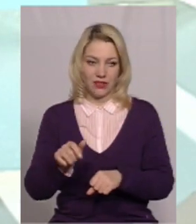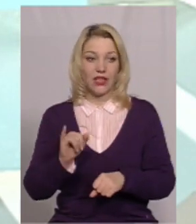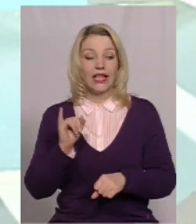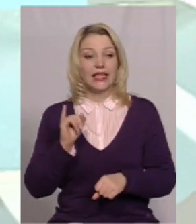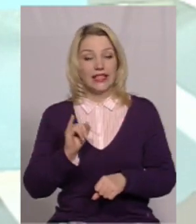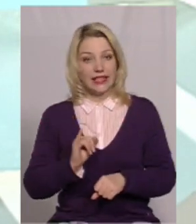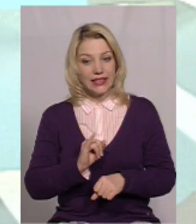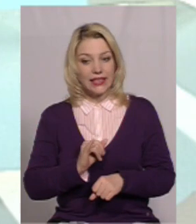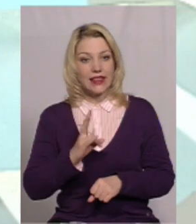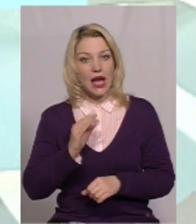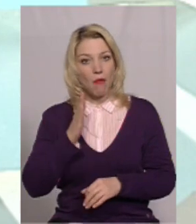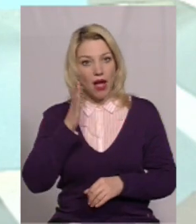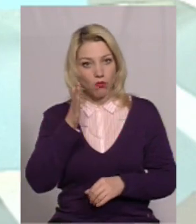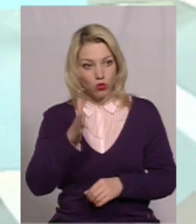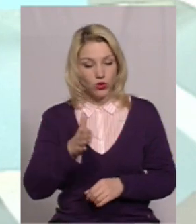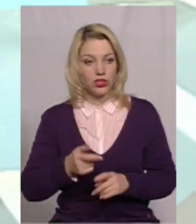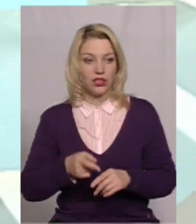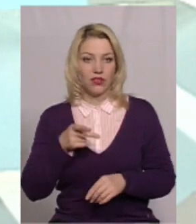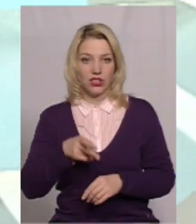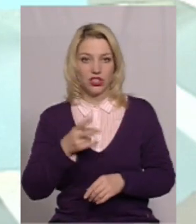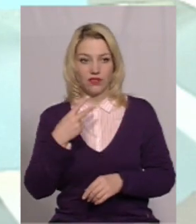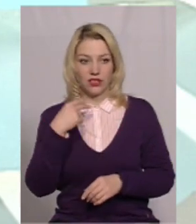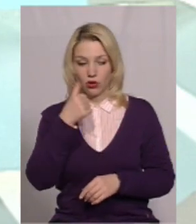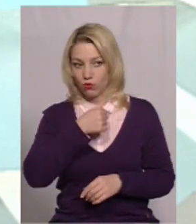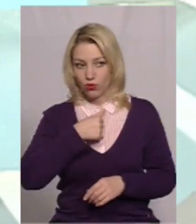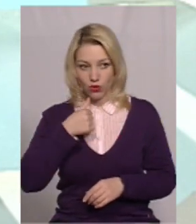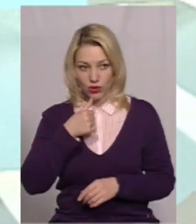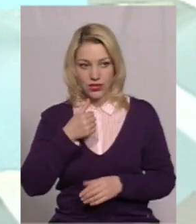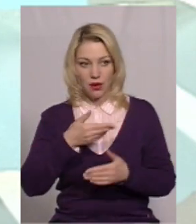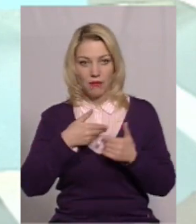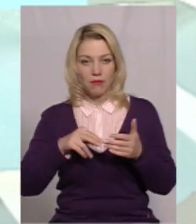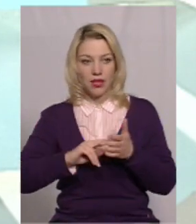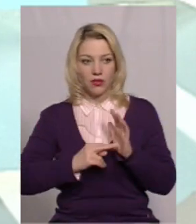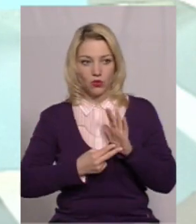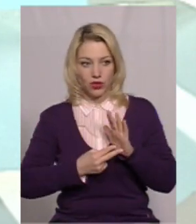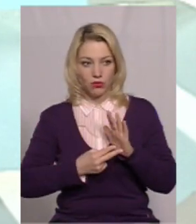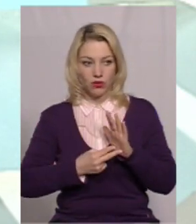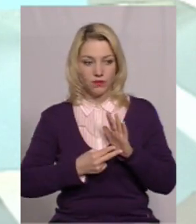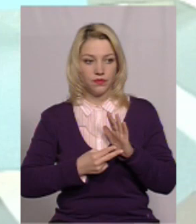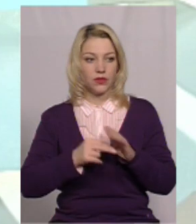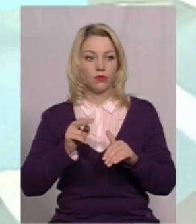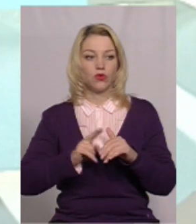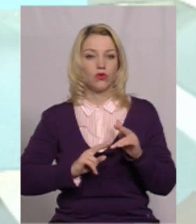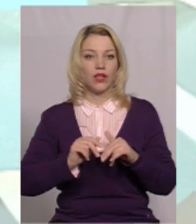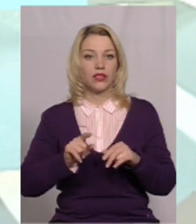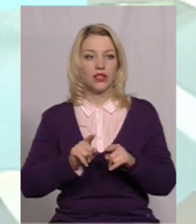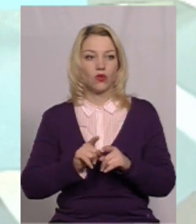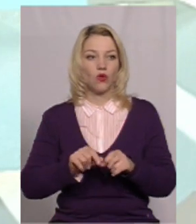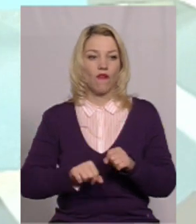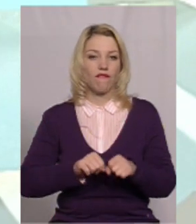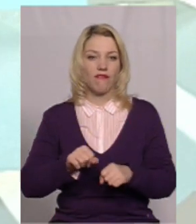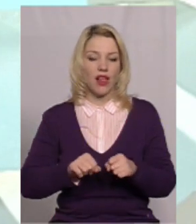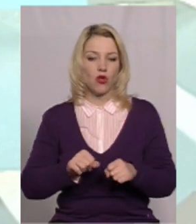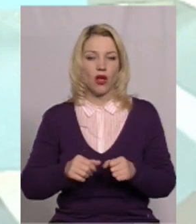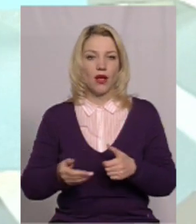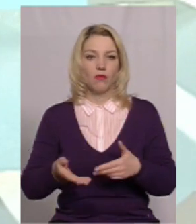І на майбутнє, вже в 2020 році, ми плануємо будувати таку